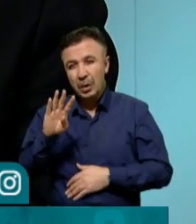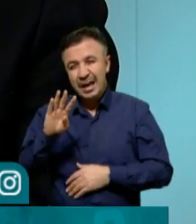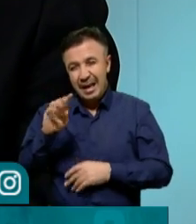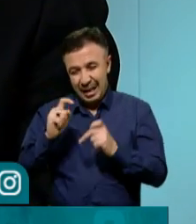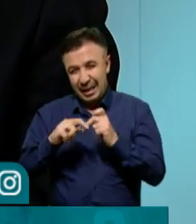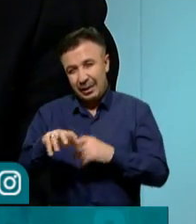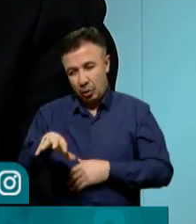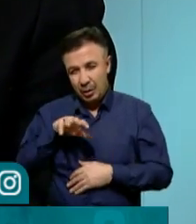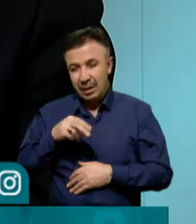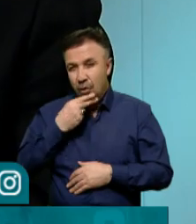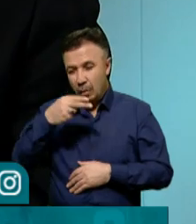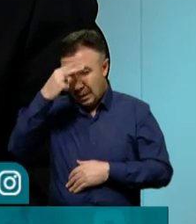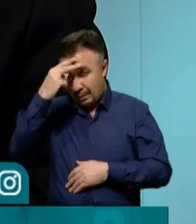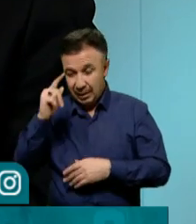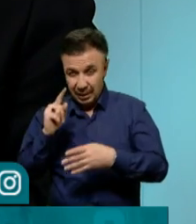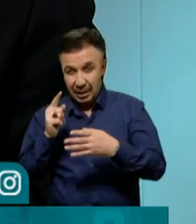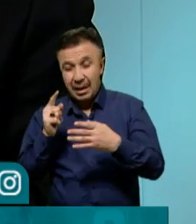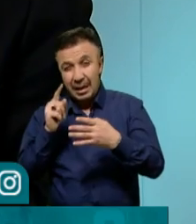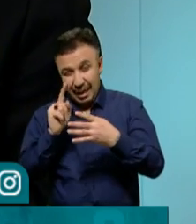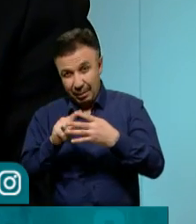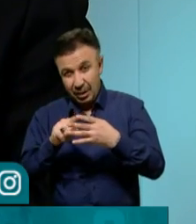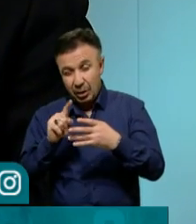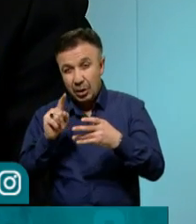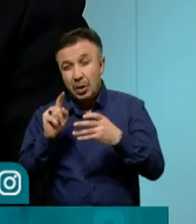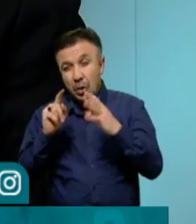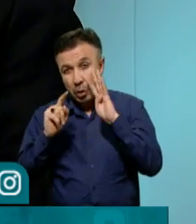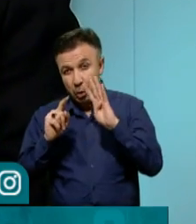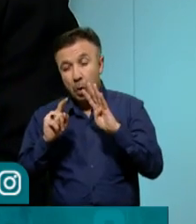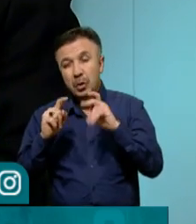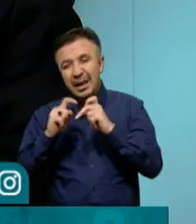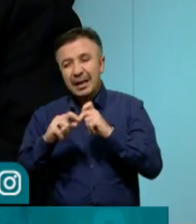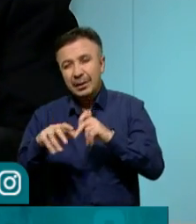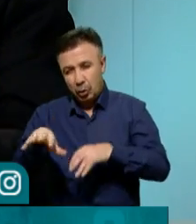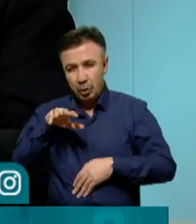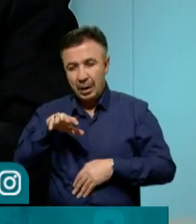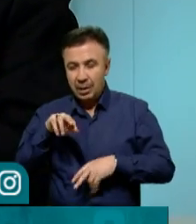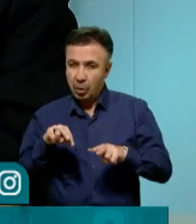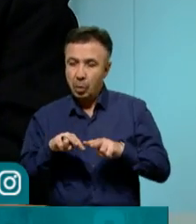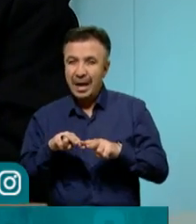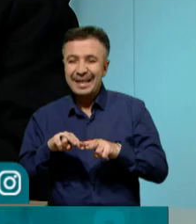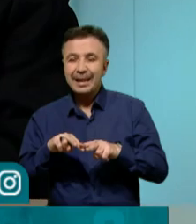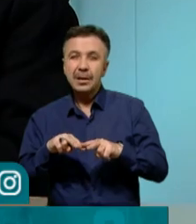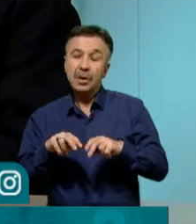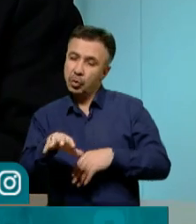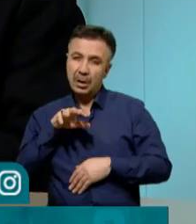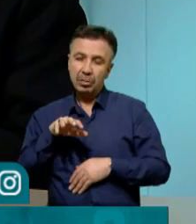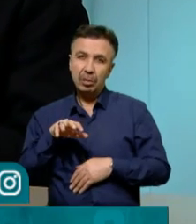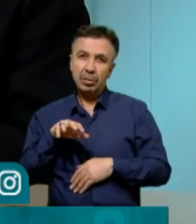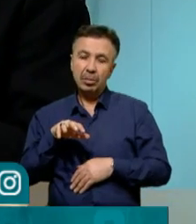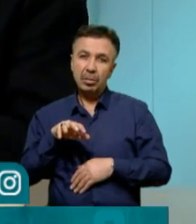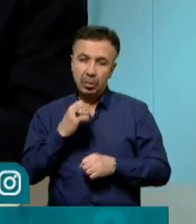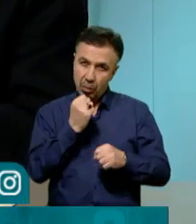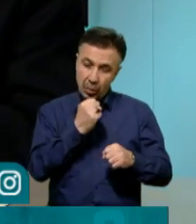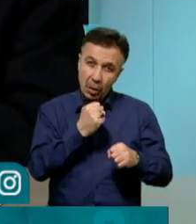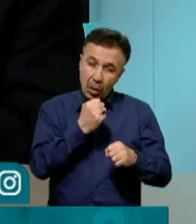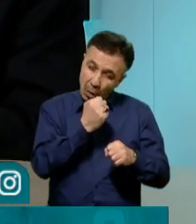rekatlık sünneti müekket sünnettir. Müekket sünnettir. Aradaki fark ne oluyor? Müekket, gayri müekket.